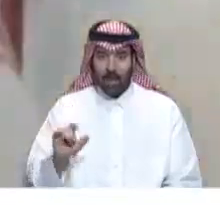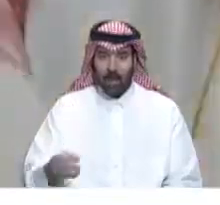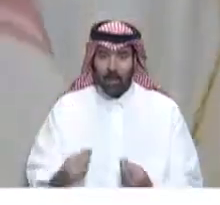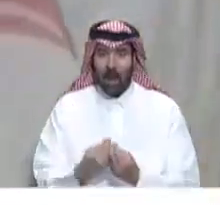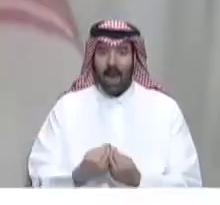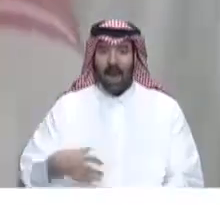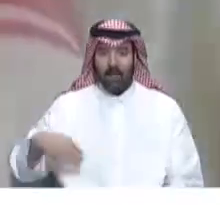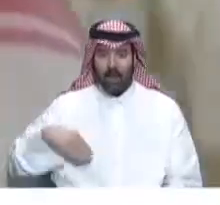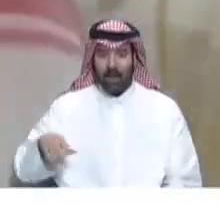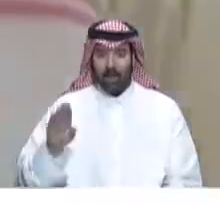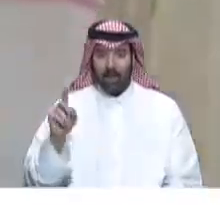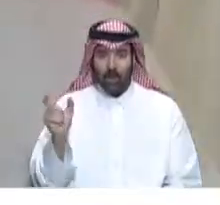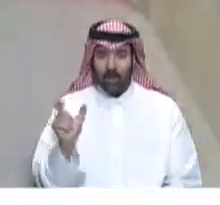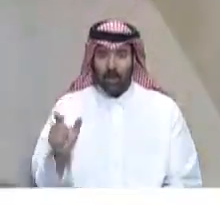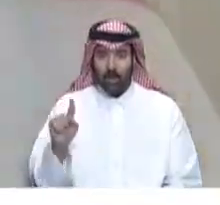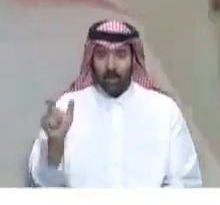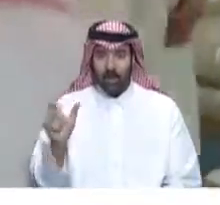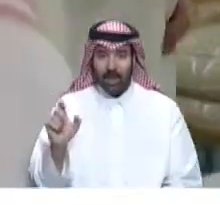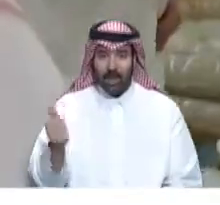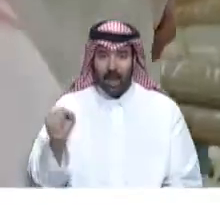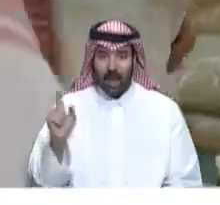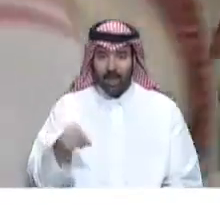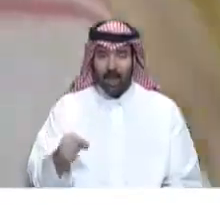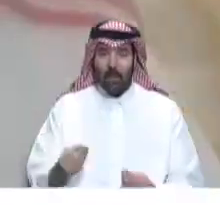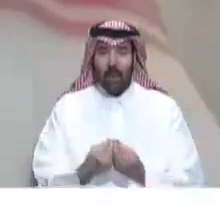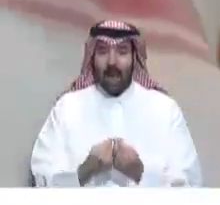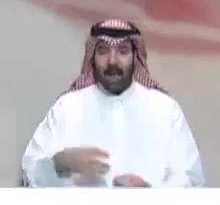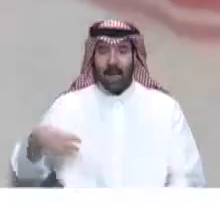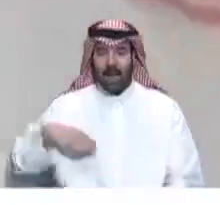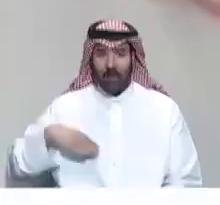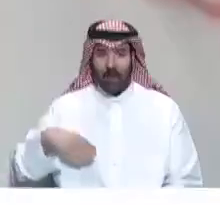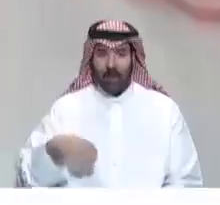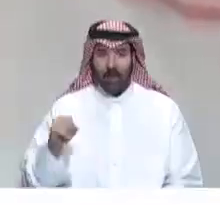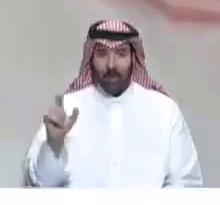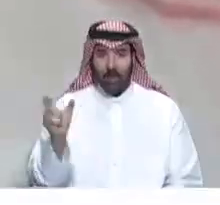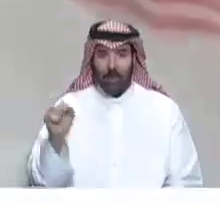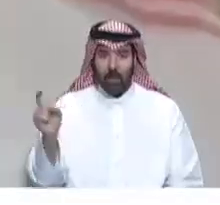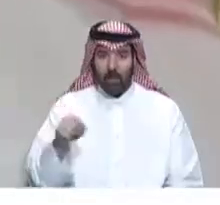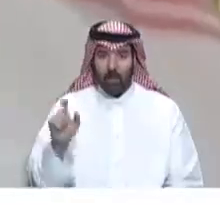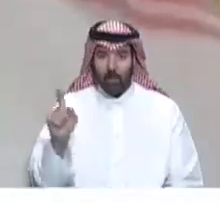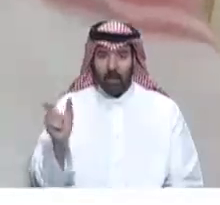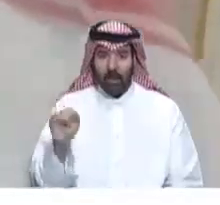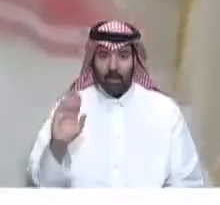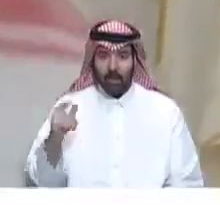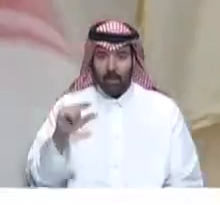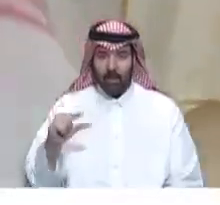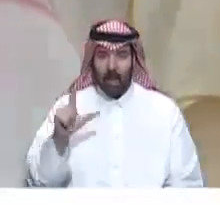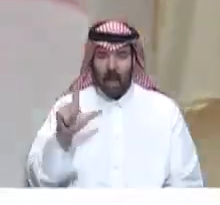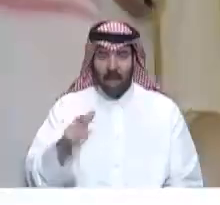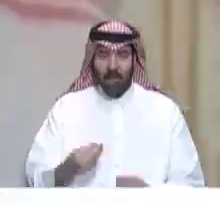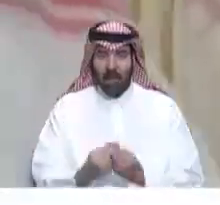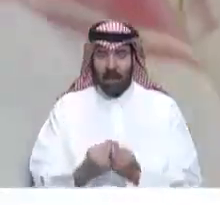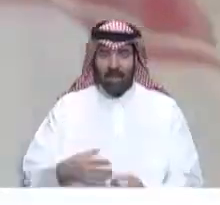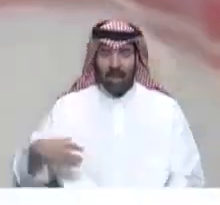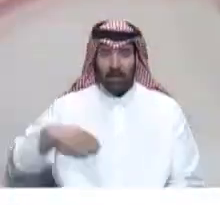السمو الملكي الأمير سلطان بن ناصر بن عبد العزيز، وصاحب السمو الملكي الأمير منصور بن مشعل بن عبد العزيز، وصاحب